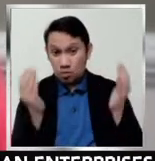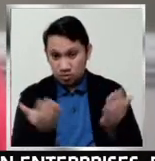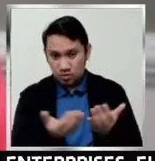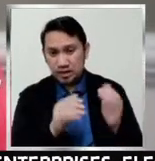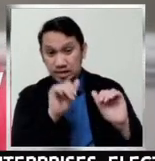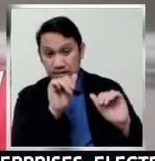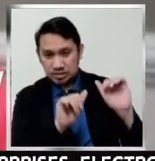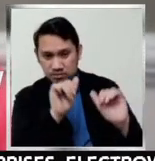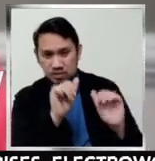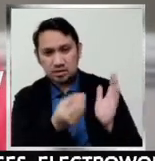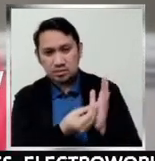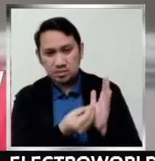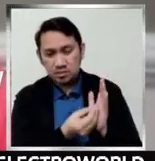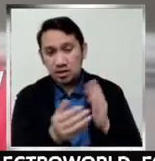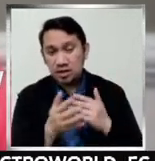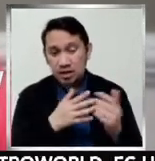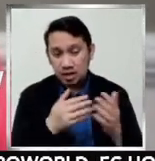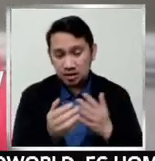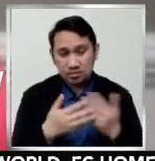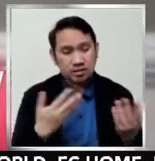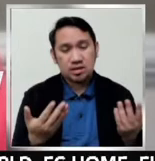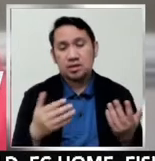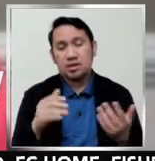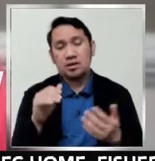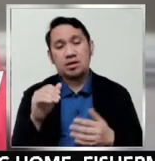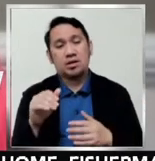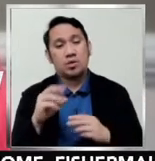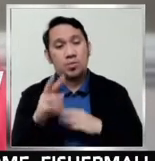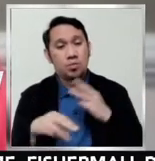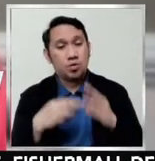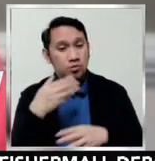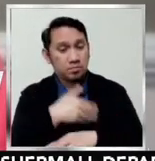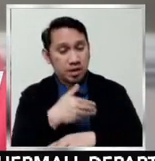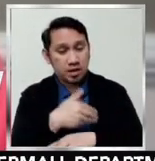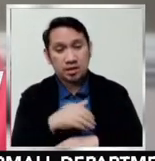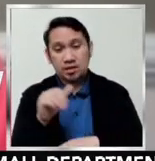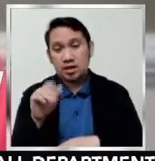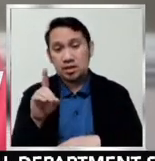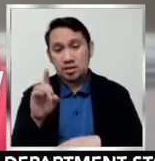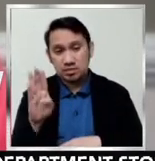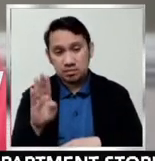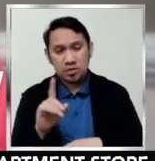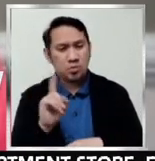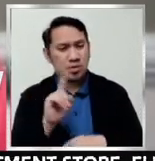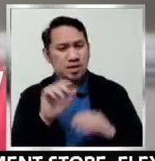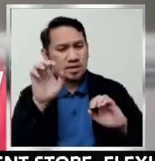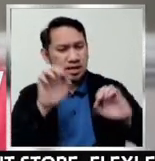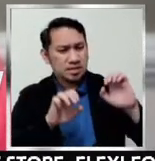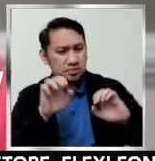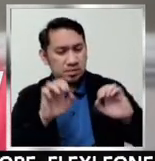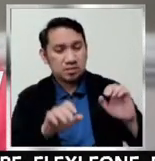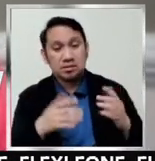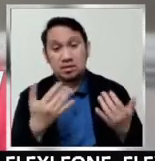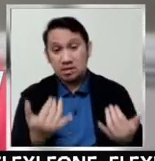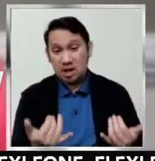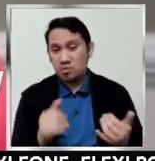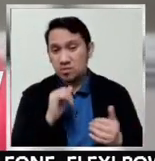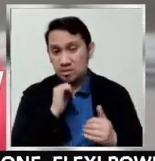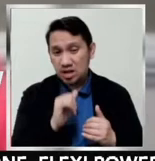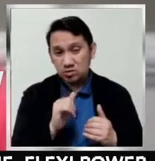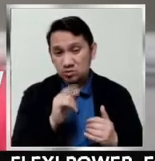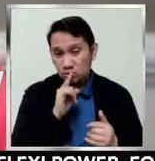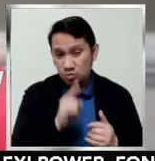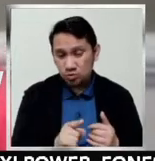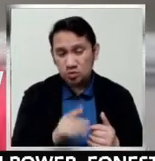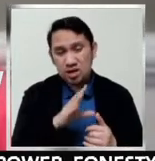kahit na World Bank and ADB, ang kanilang assessment ay mas uncertain, mas volatile,